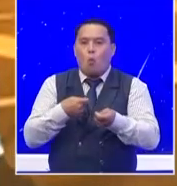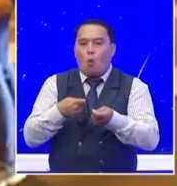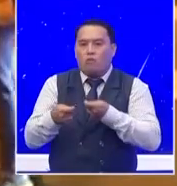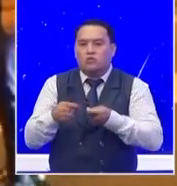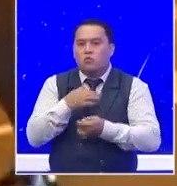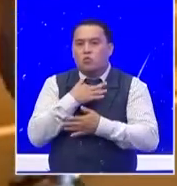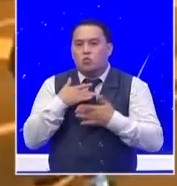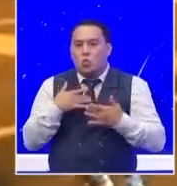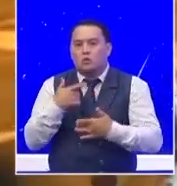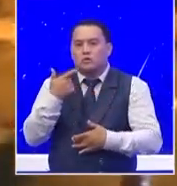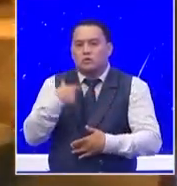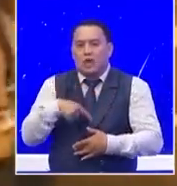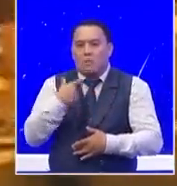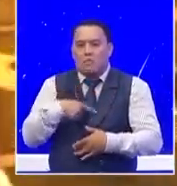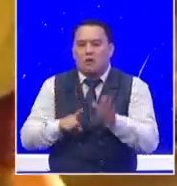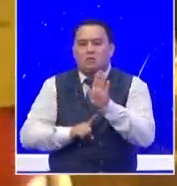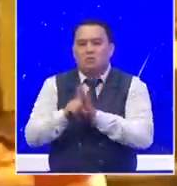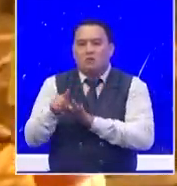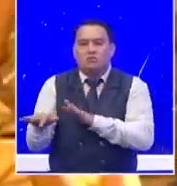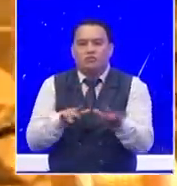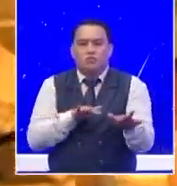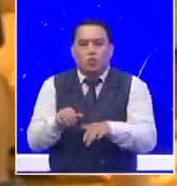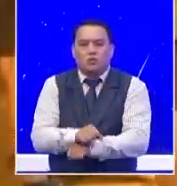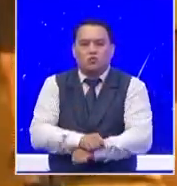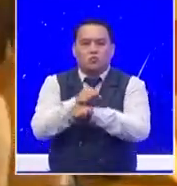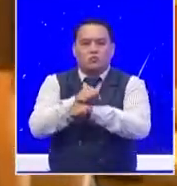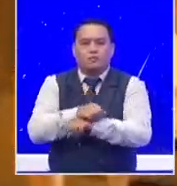страны во многом само спровоцировало такую ситуацию.